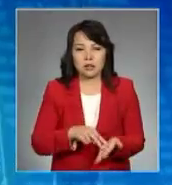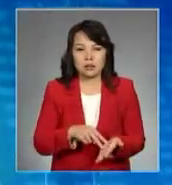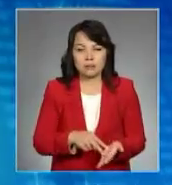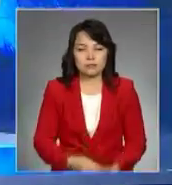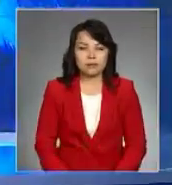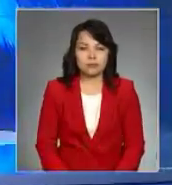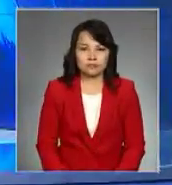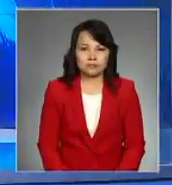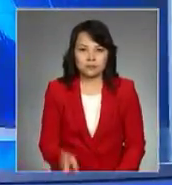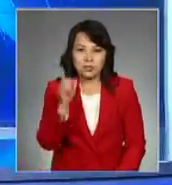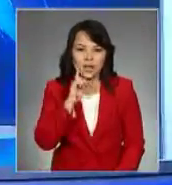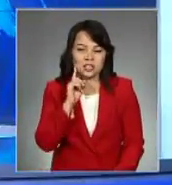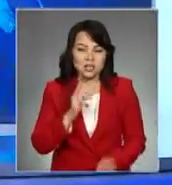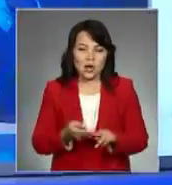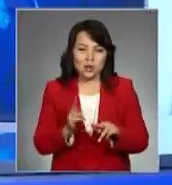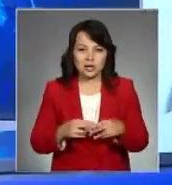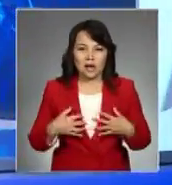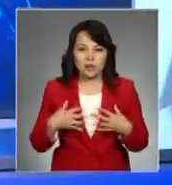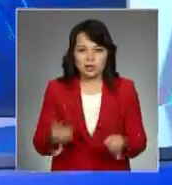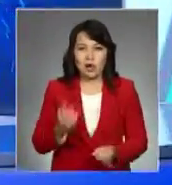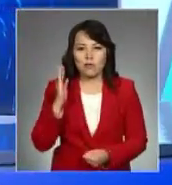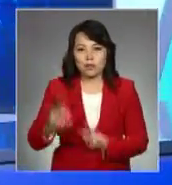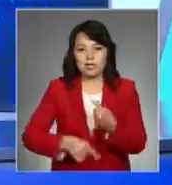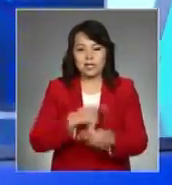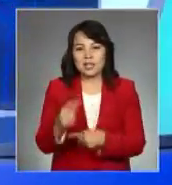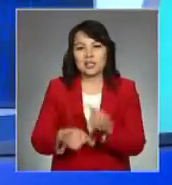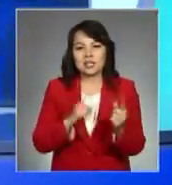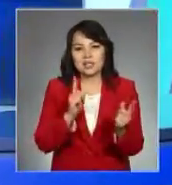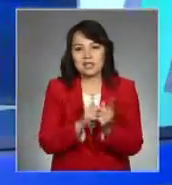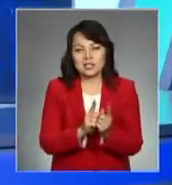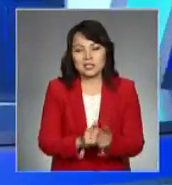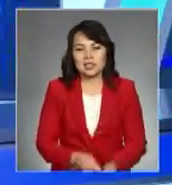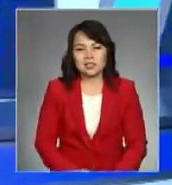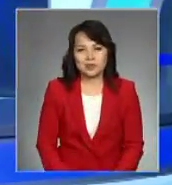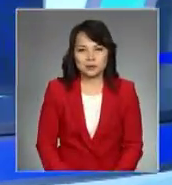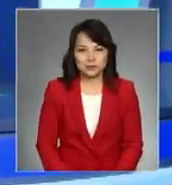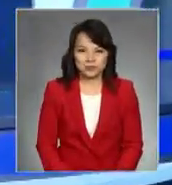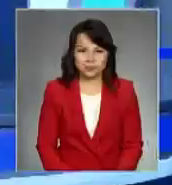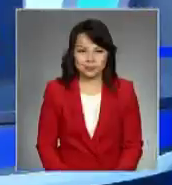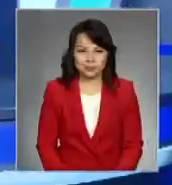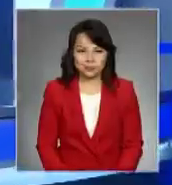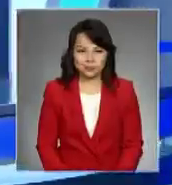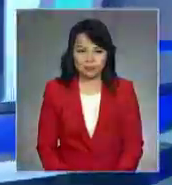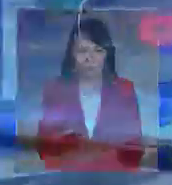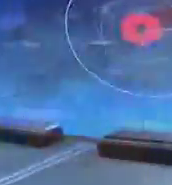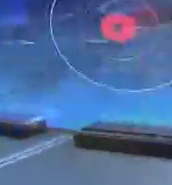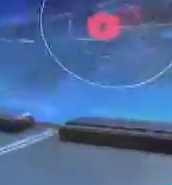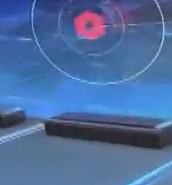Редакциямызға келіп түскен ақпараттар осындай болды. Арнамыздан алыстамаңыздар.